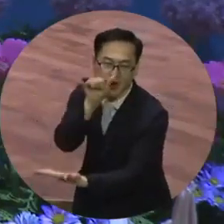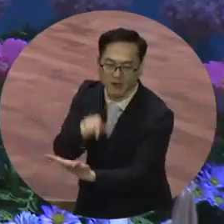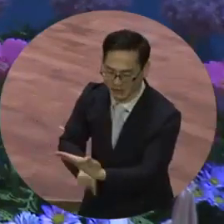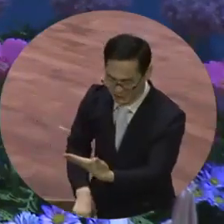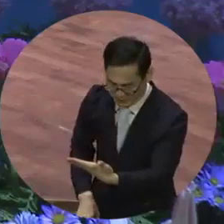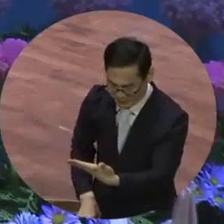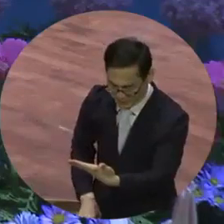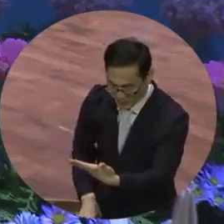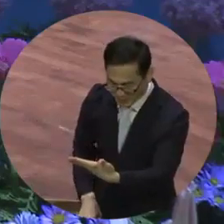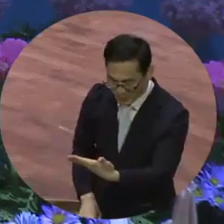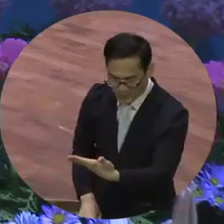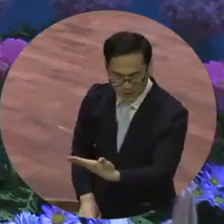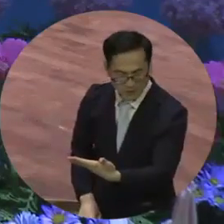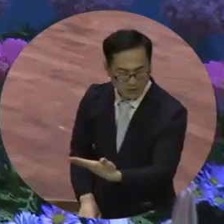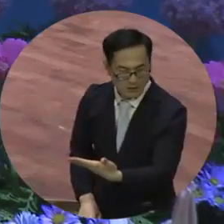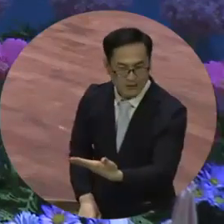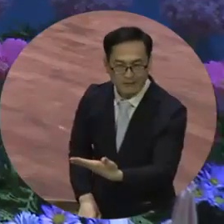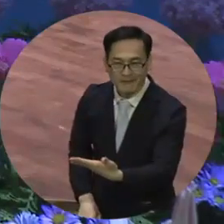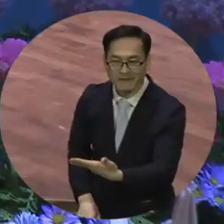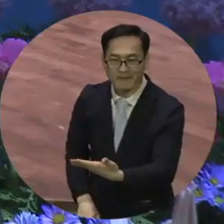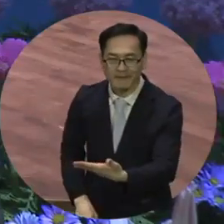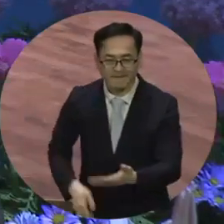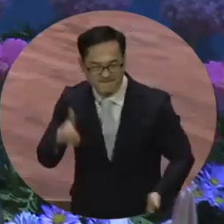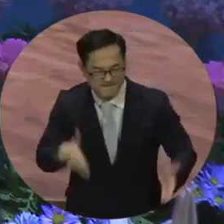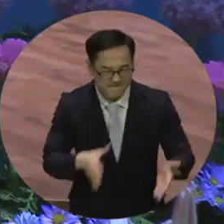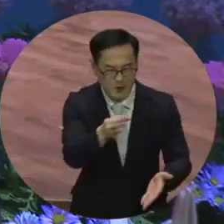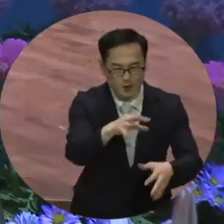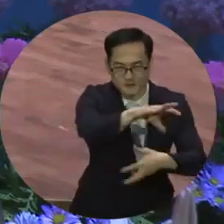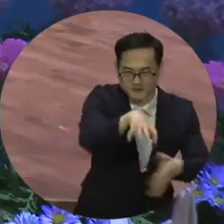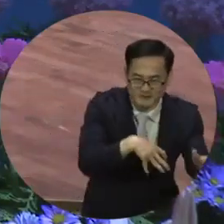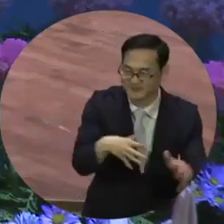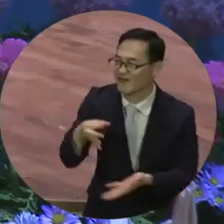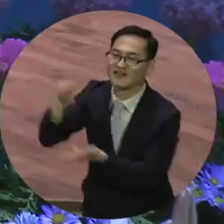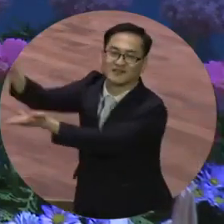적시로 가가지고 차다가 헌금해 버린 거.